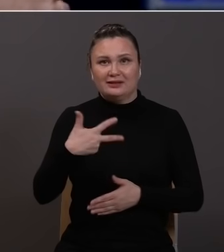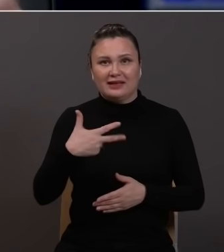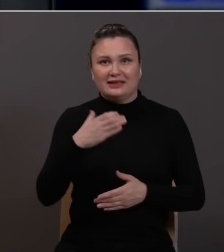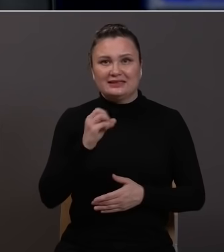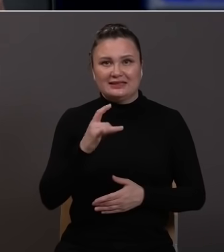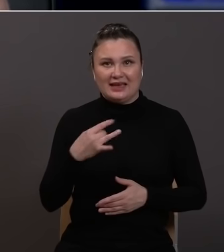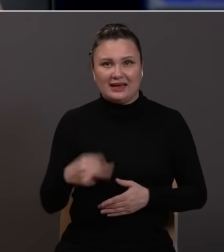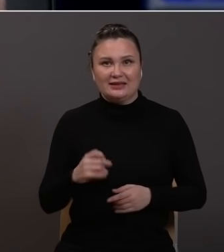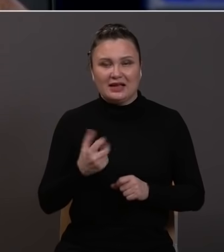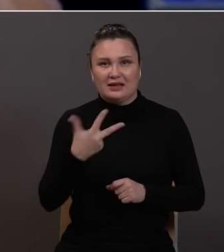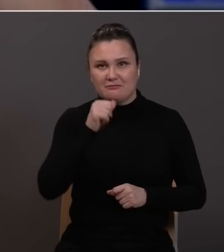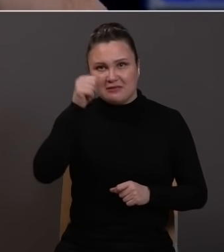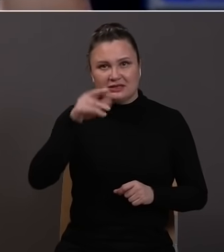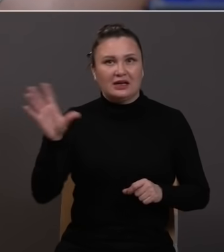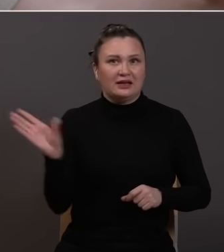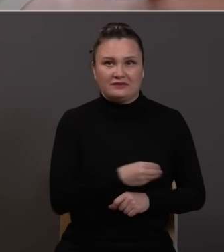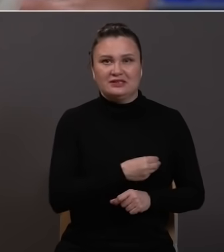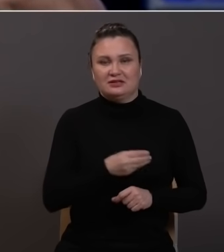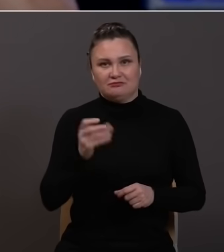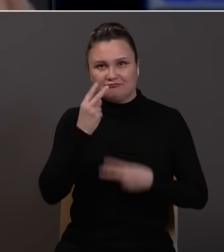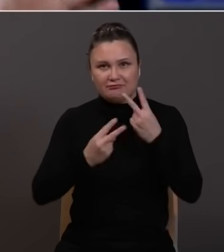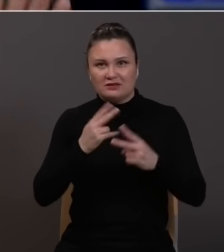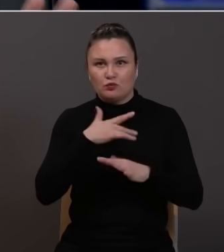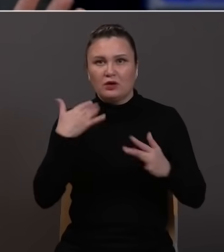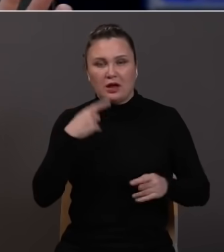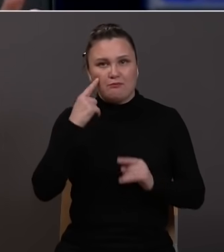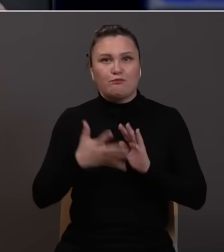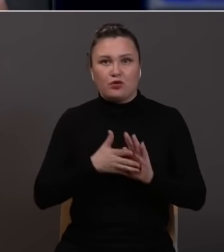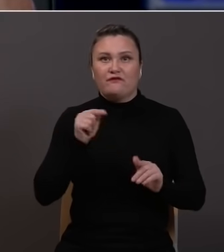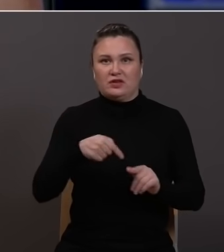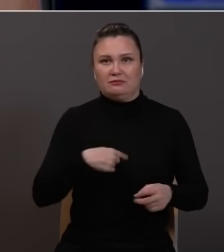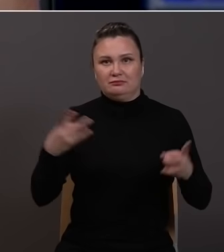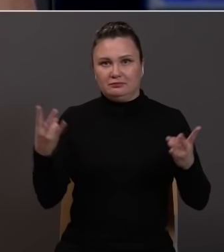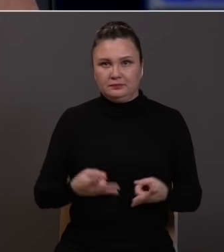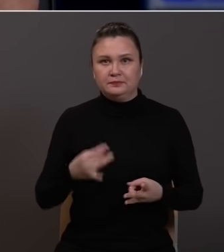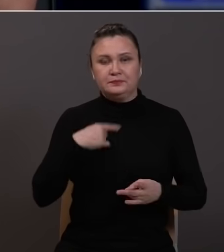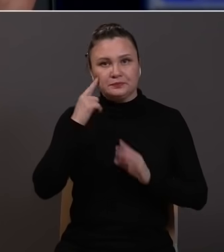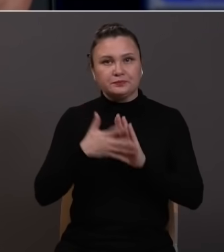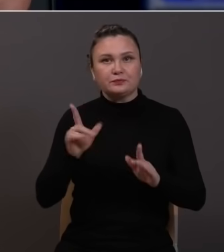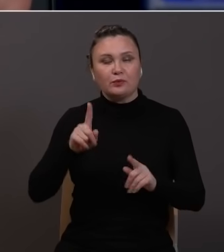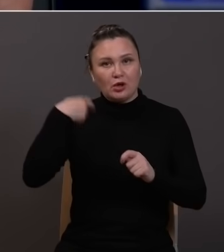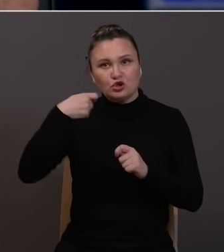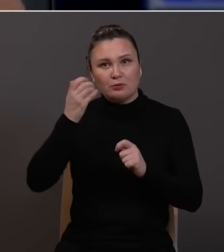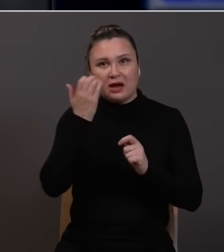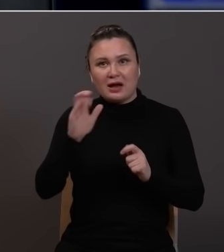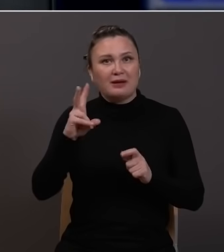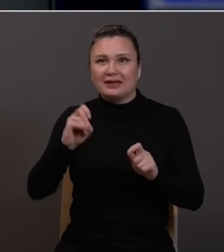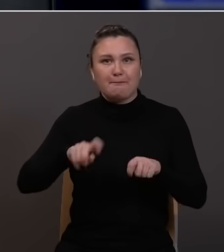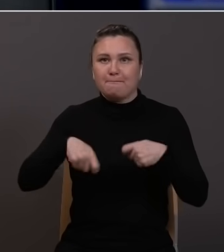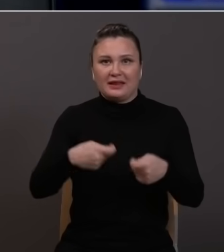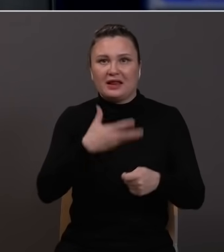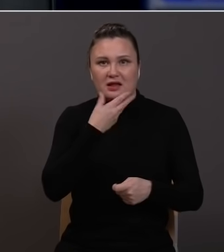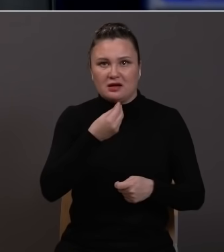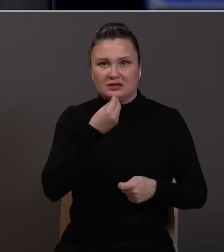30 серий вот за эти 3 месяца, и они все зашли просто. И я понял, что вот оно, что нужно. Но я понял, что съемка камерой не передала вот